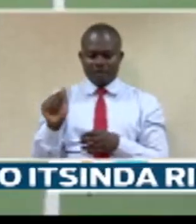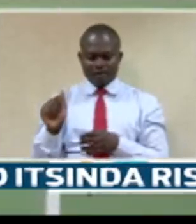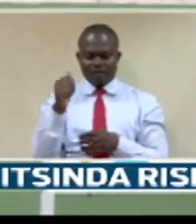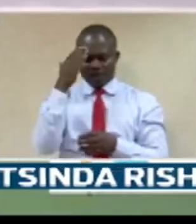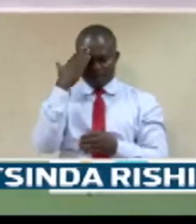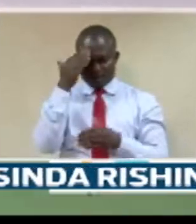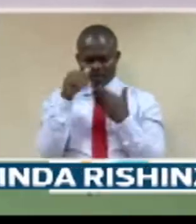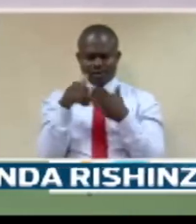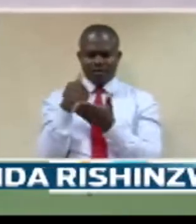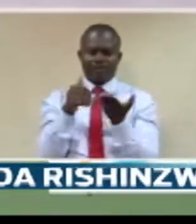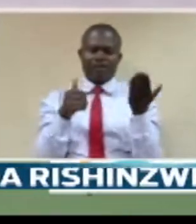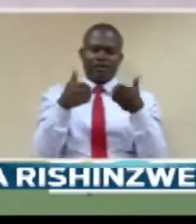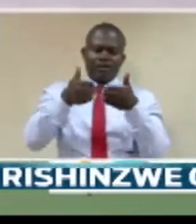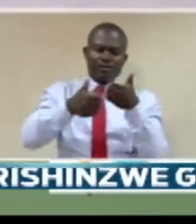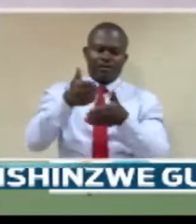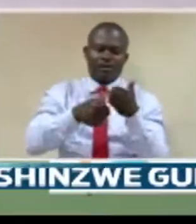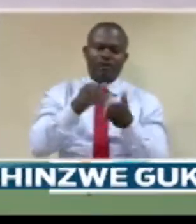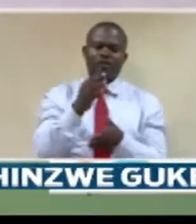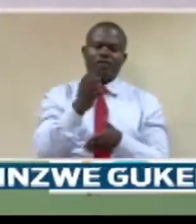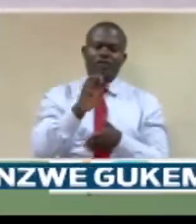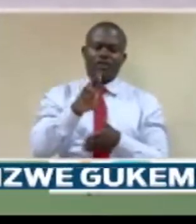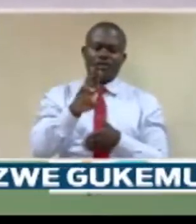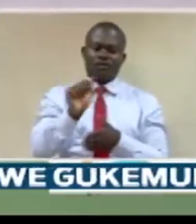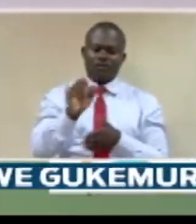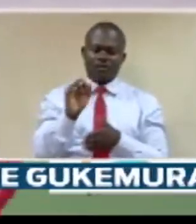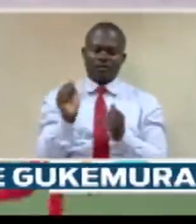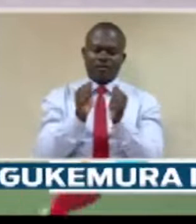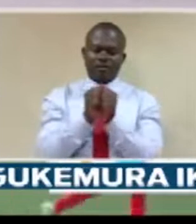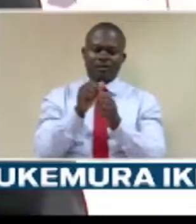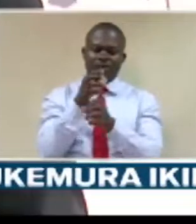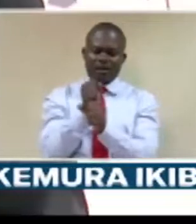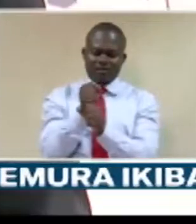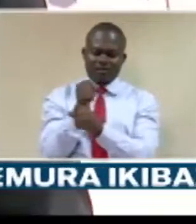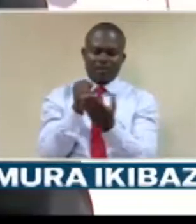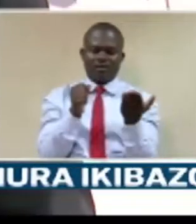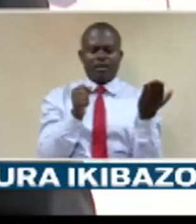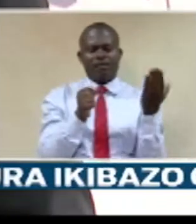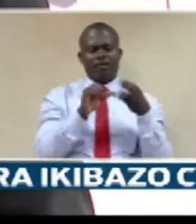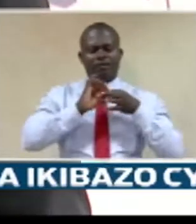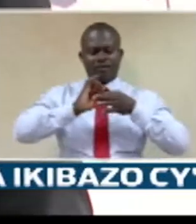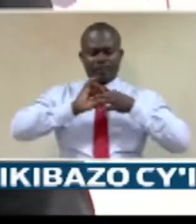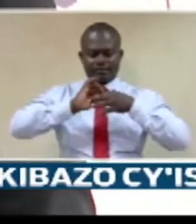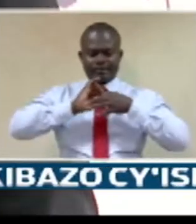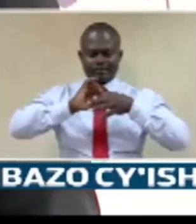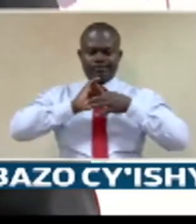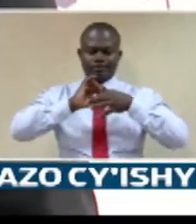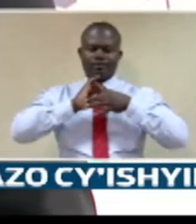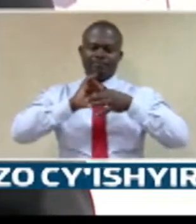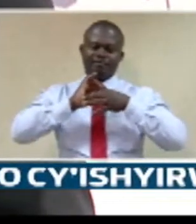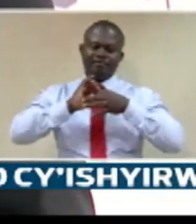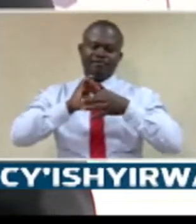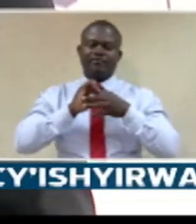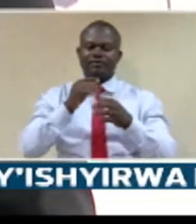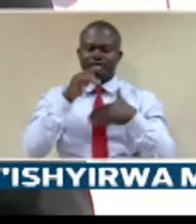kugira ngo twegere FERWAFA na amasezerano y'ubufatanye